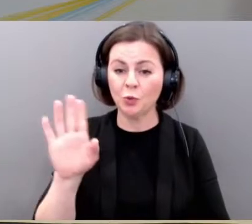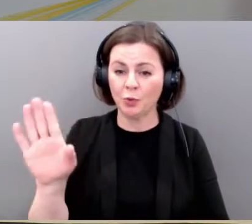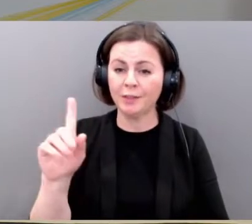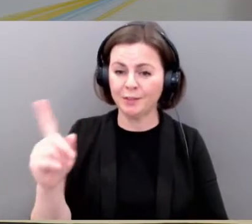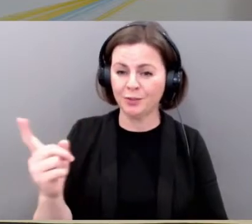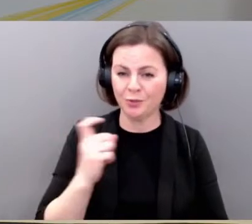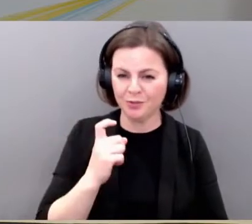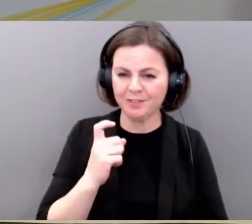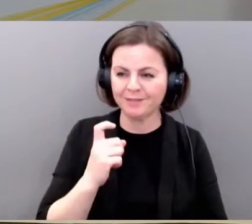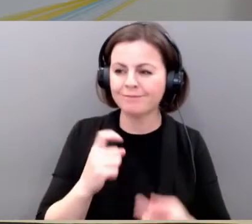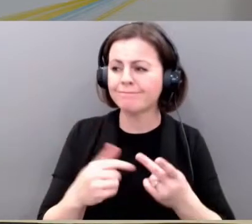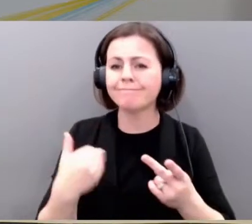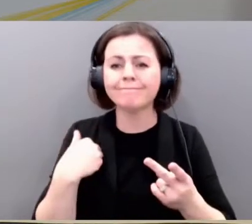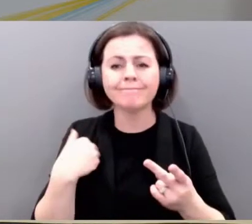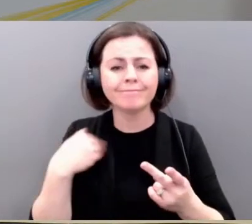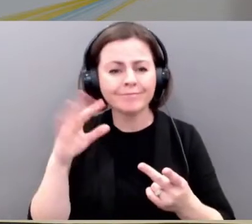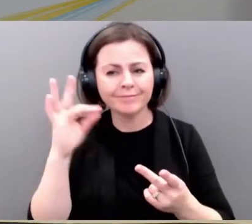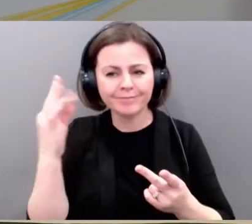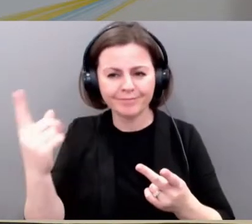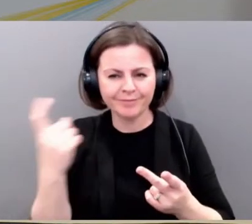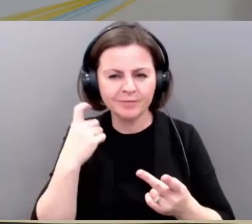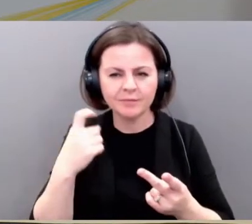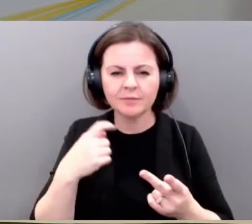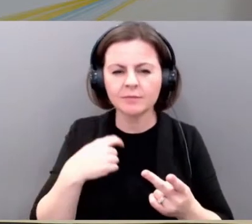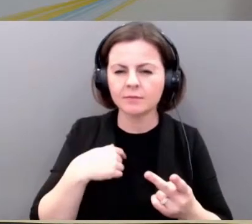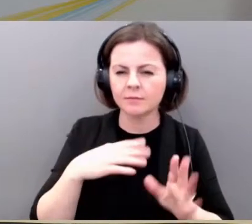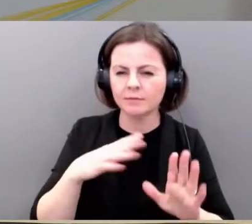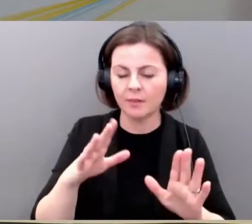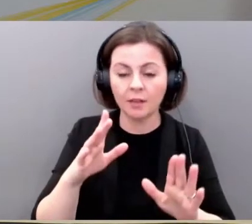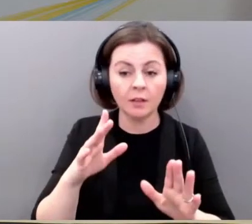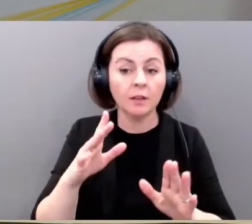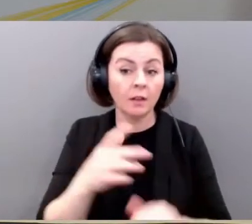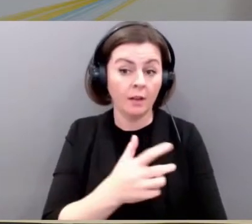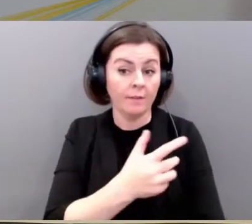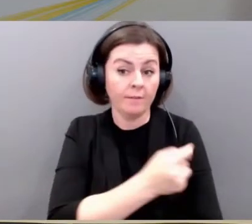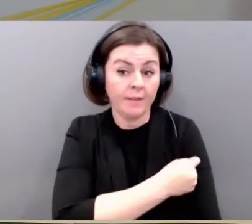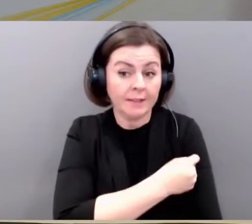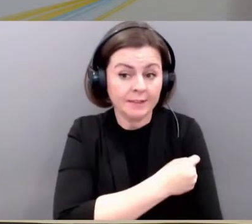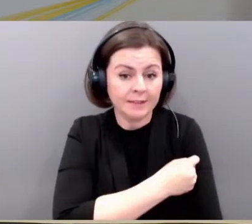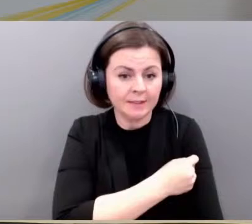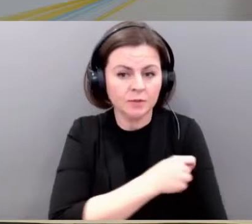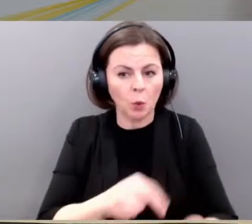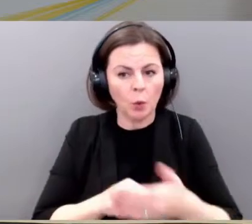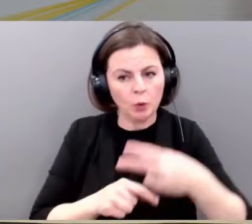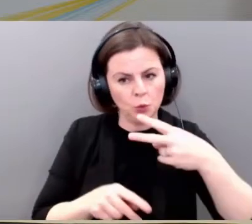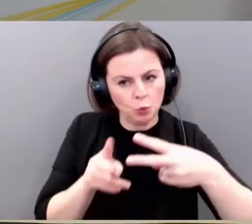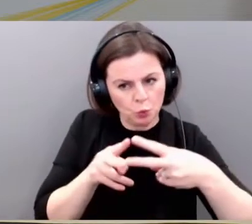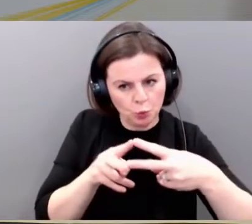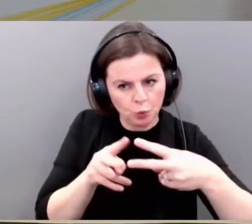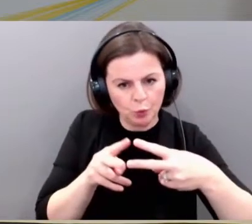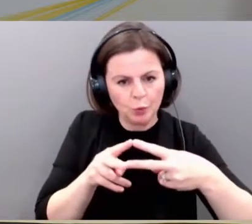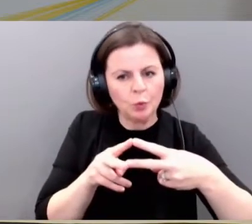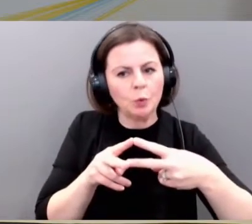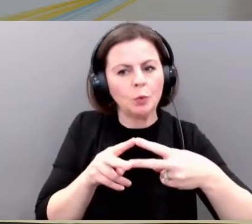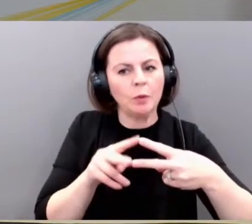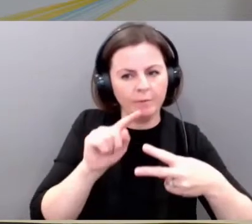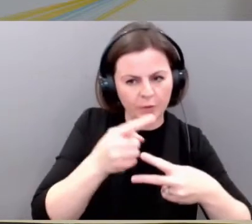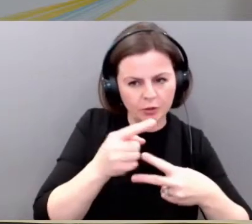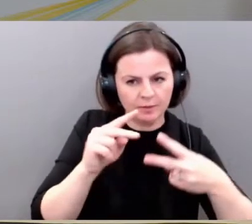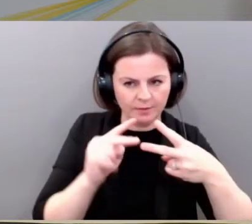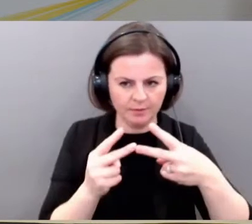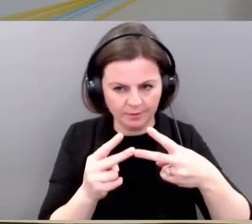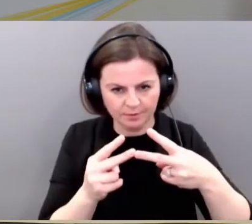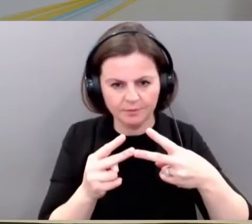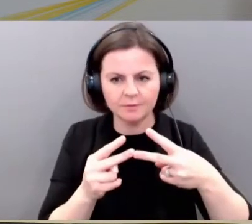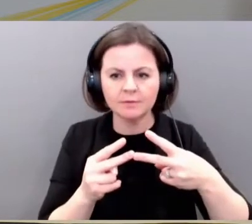in that there are 2 doses of vaccine we mentioned for the Pfizer product. It's 21